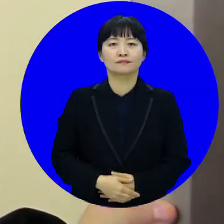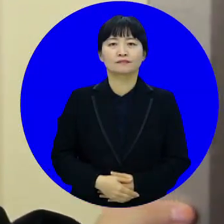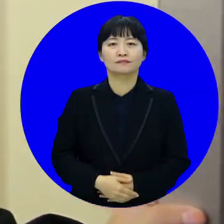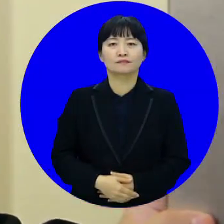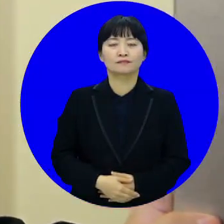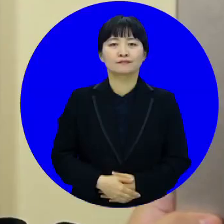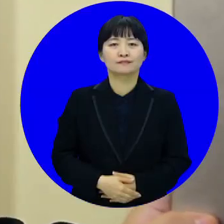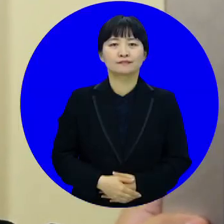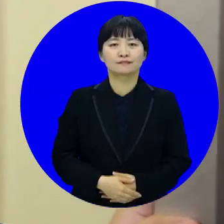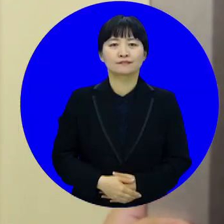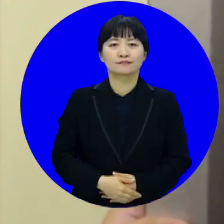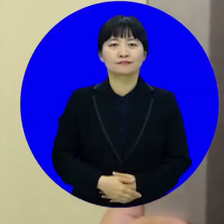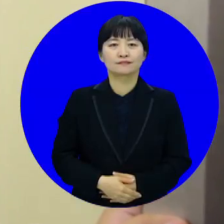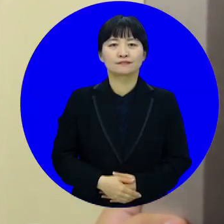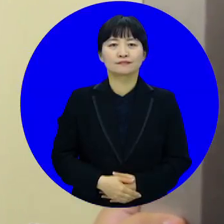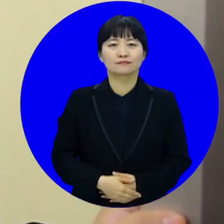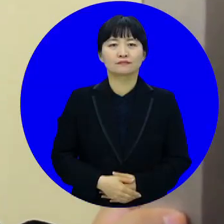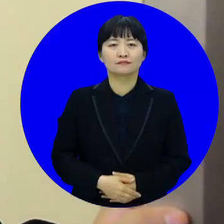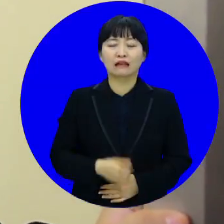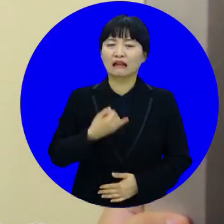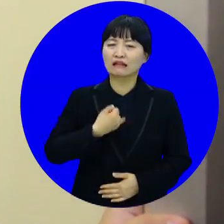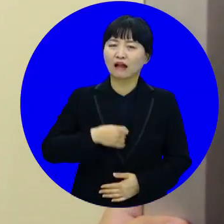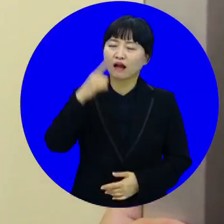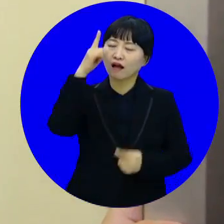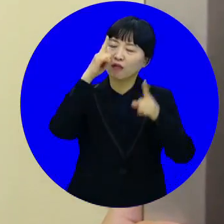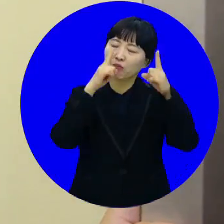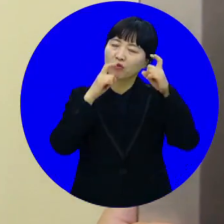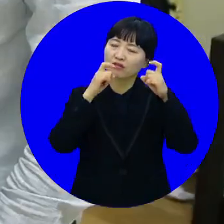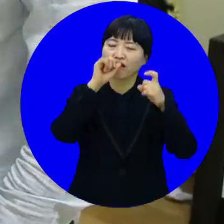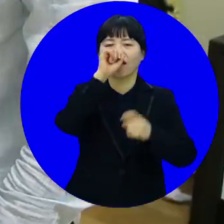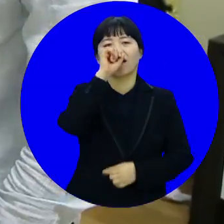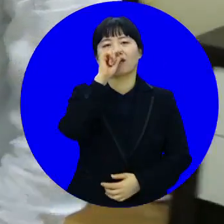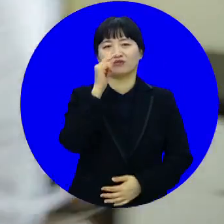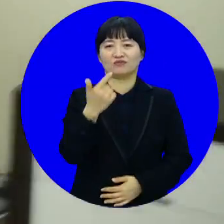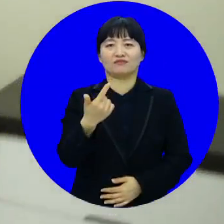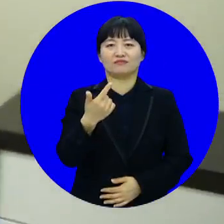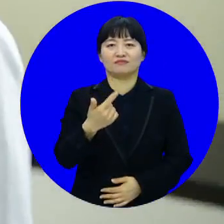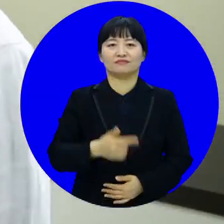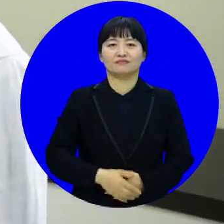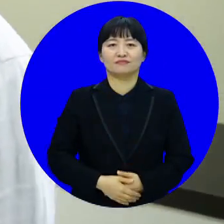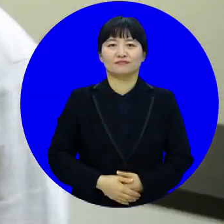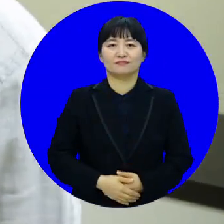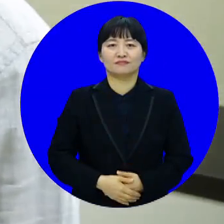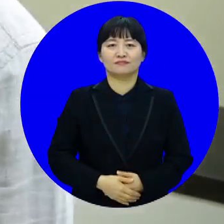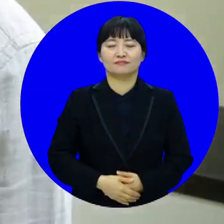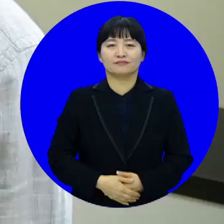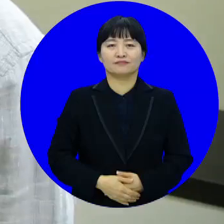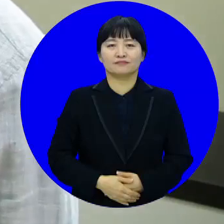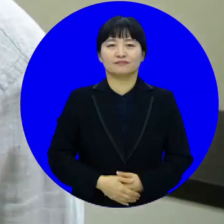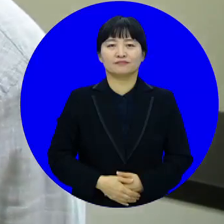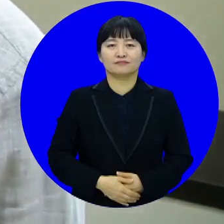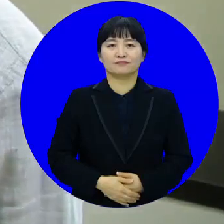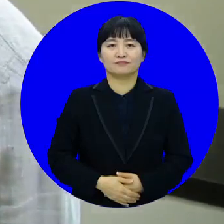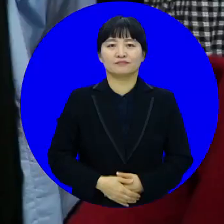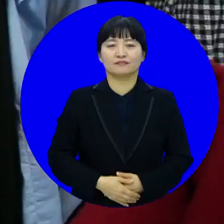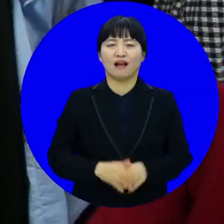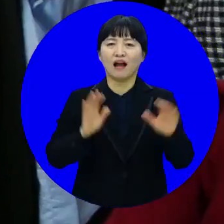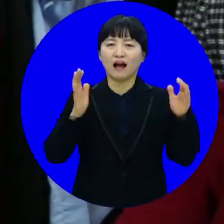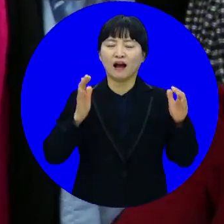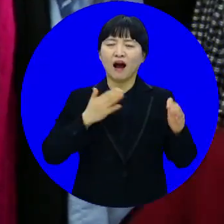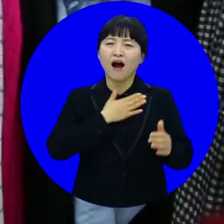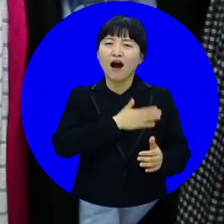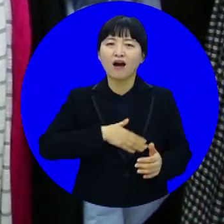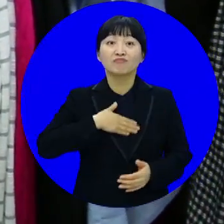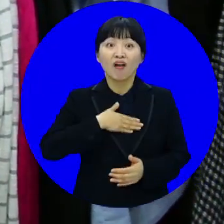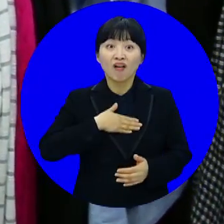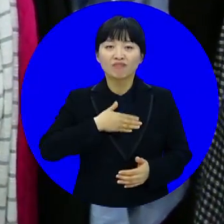알았지? 미나의 표정이 좋지 않습니다. 네 엄마 닮았다. 아이의 감정을 존중해 주지